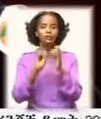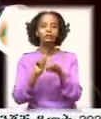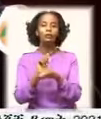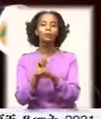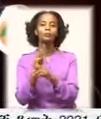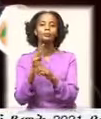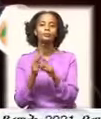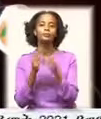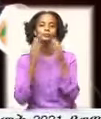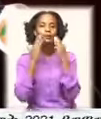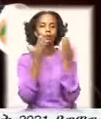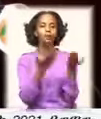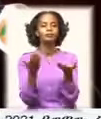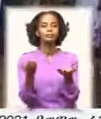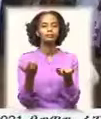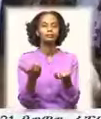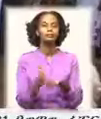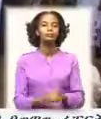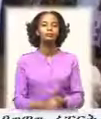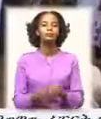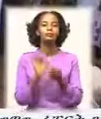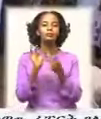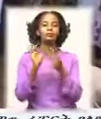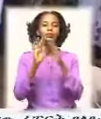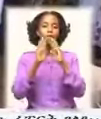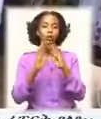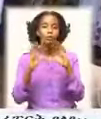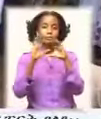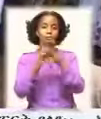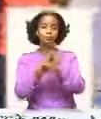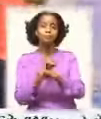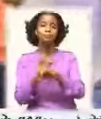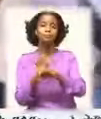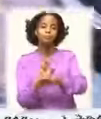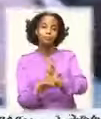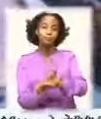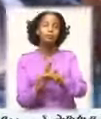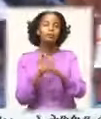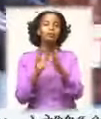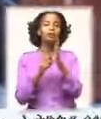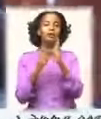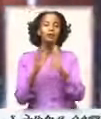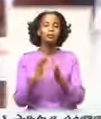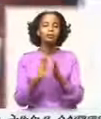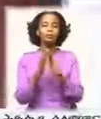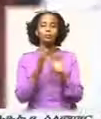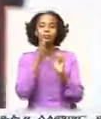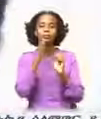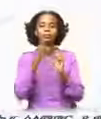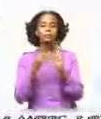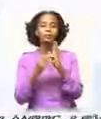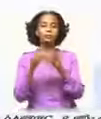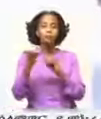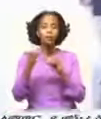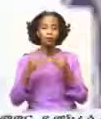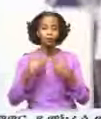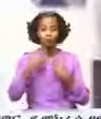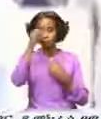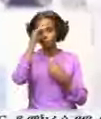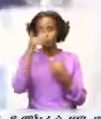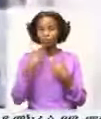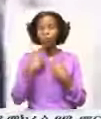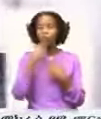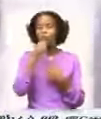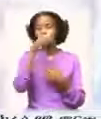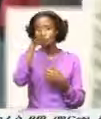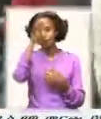ስም ምስጋና ላቀርብ ፈልጋለሁ። ምርጫው በሰላም በተጠናቀቀበት ማግስትም ህጋዊ ባልሆነ መልኩ የተንቀሳቀሱ ያሉት አካላት አሉ ያሉት አቶ